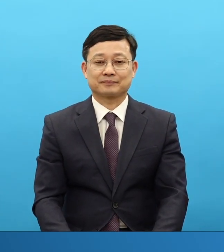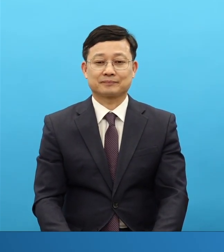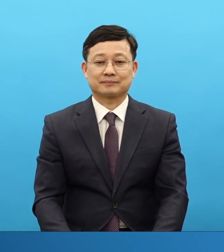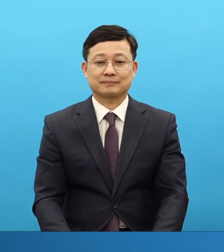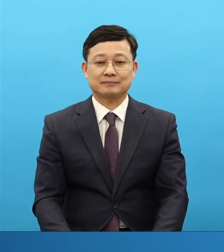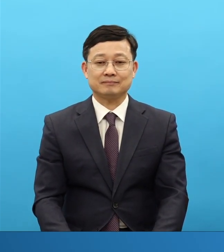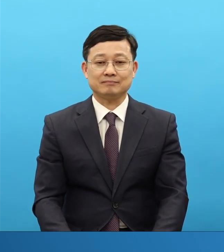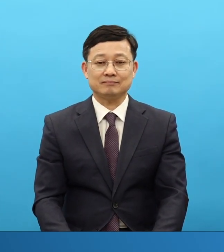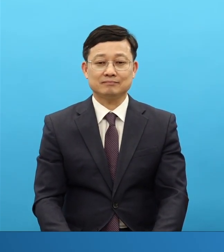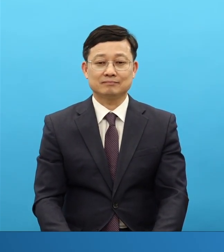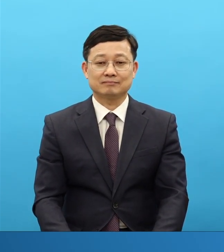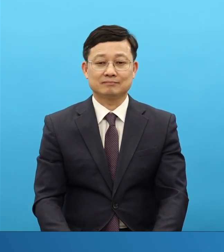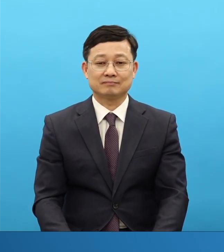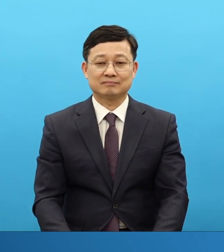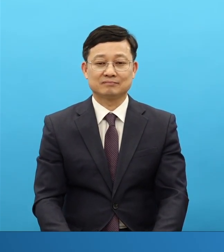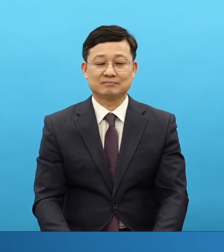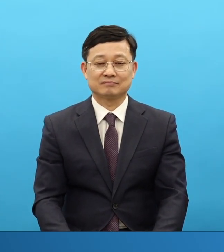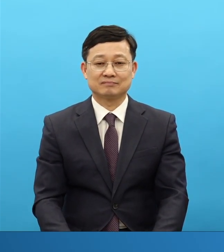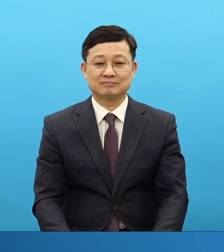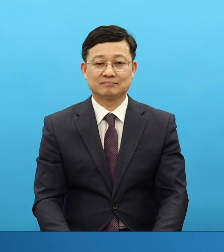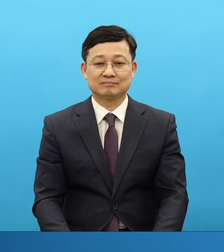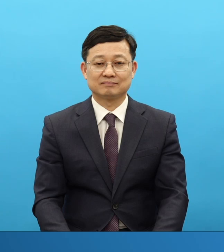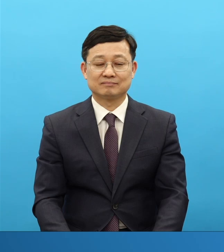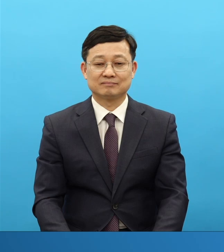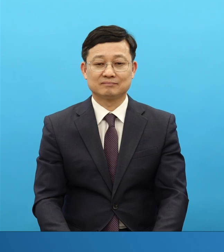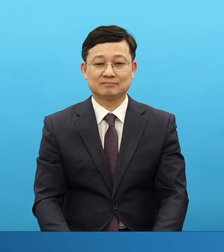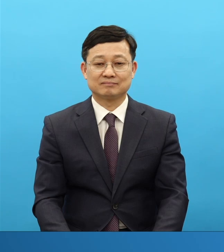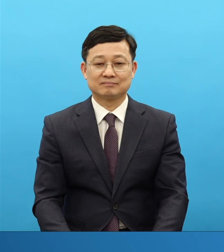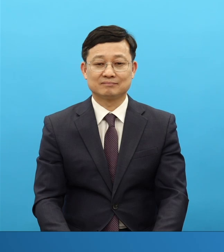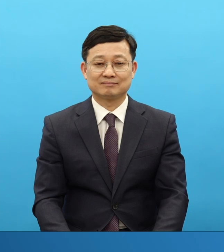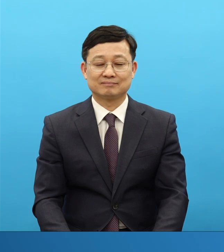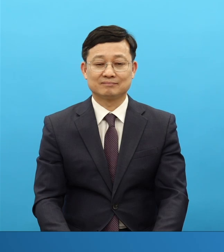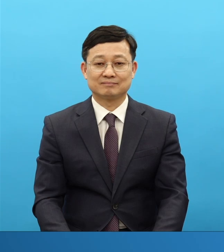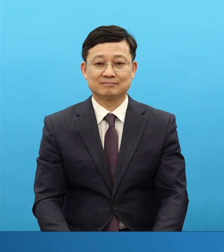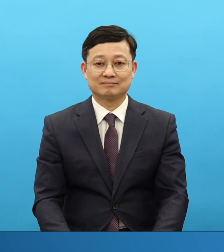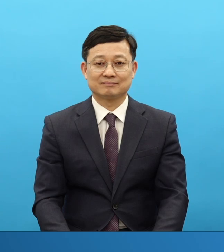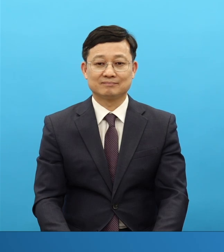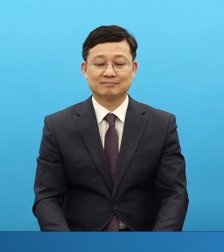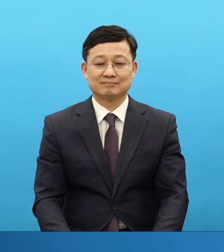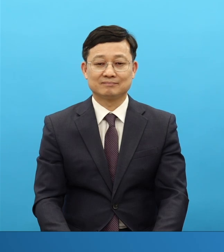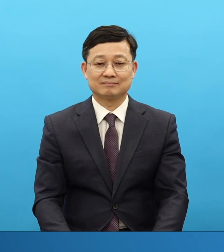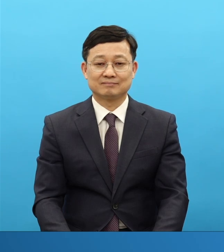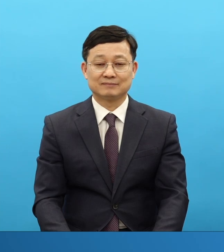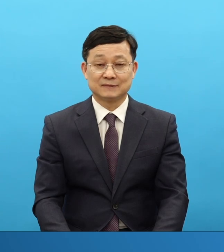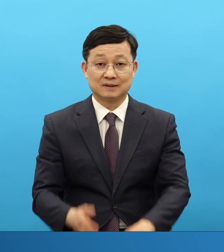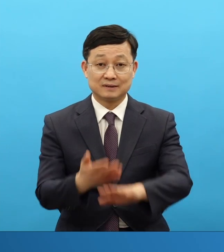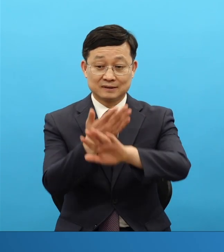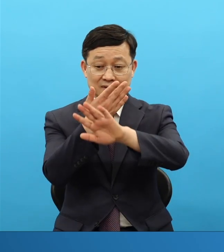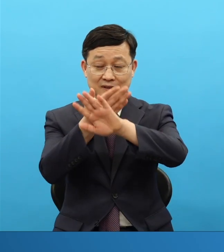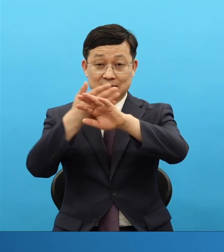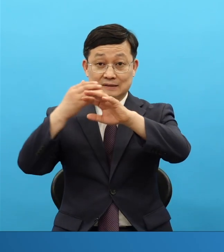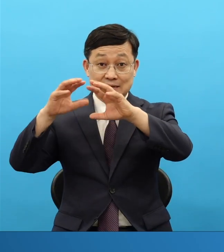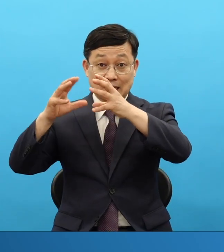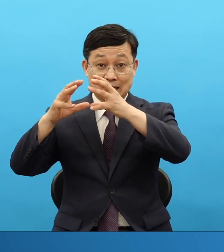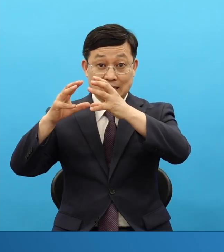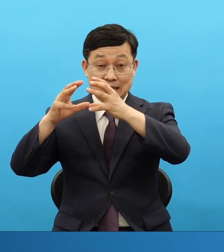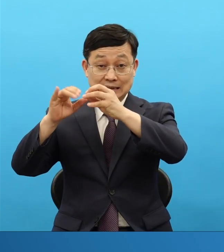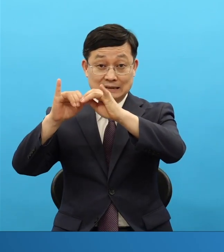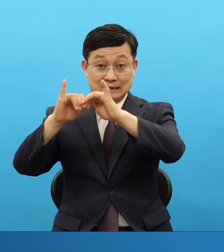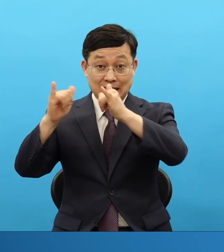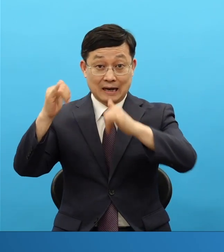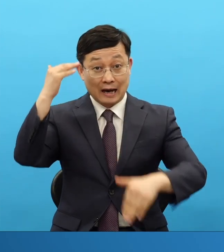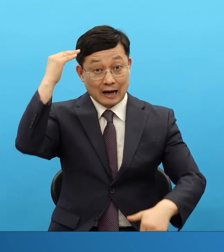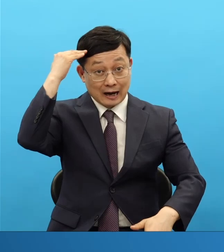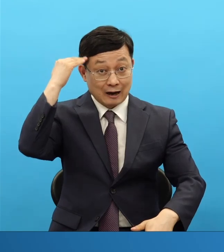여러분은 그냥 이렇게 넘어가는데 외국에서 온 사람 거의 병들어 있습니다. And we might not just pass over this